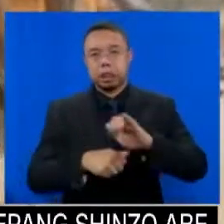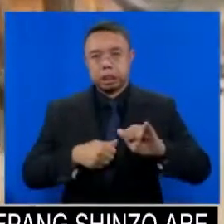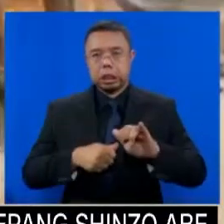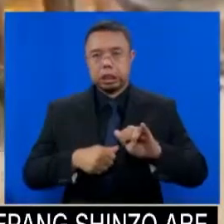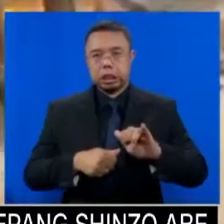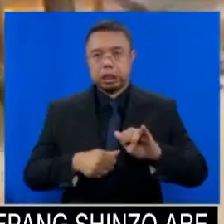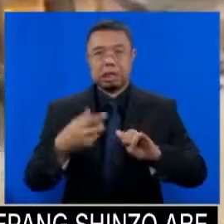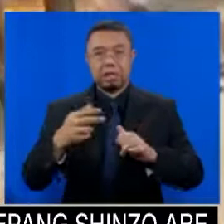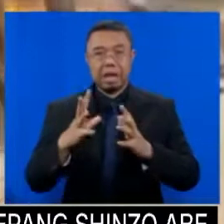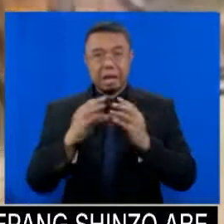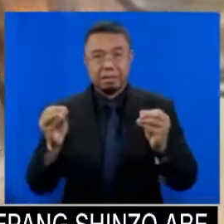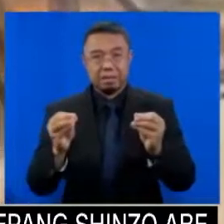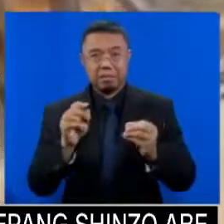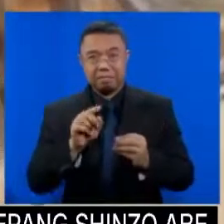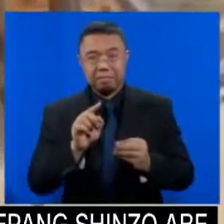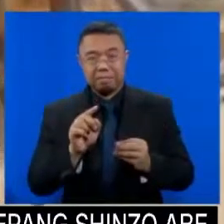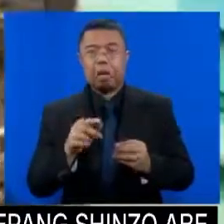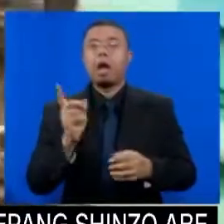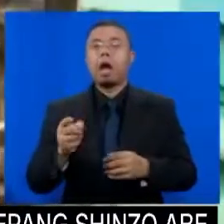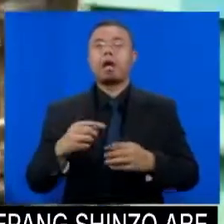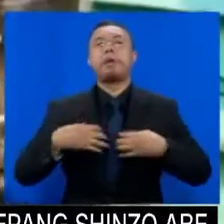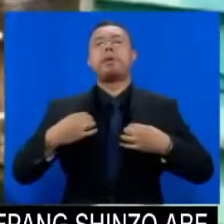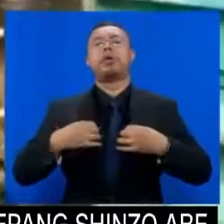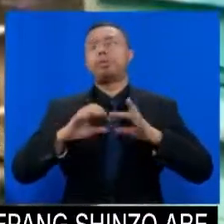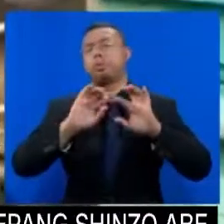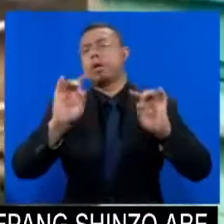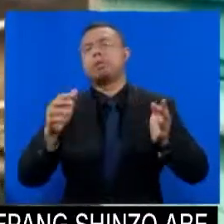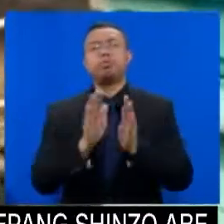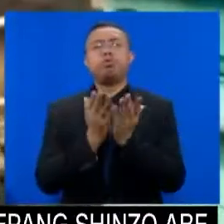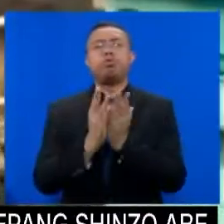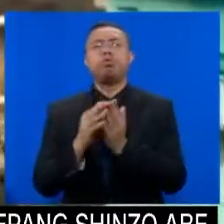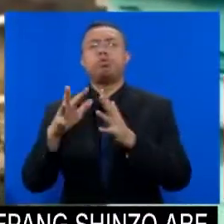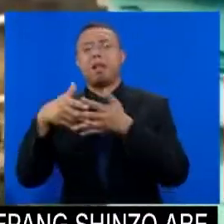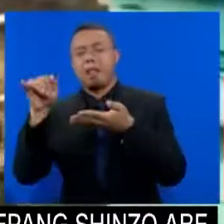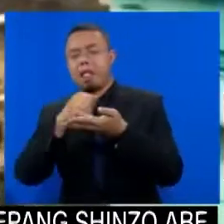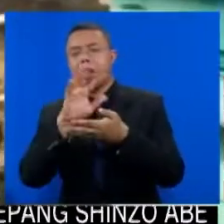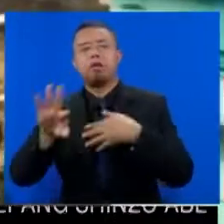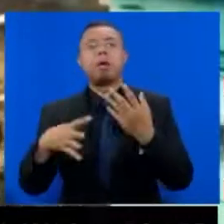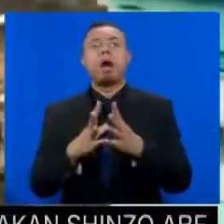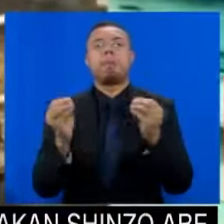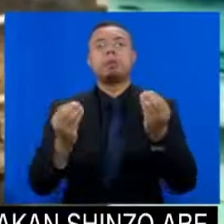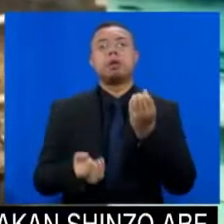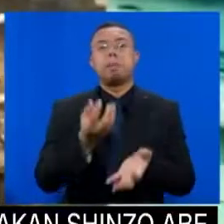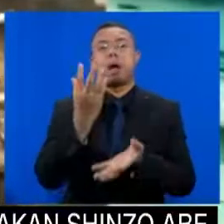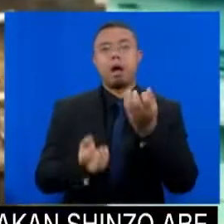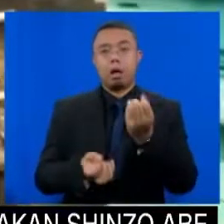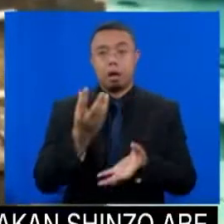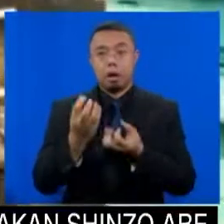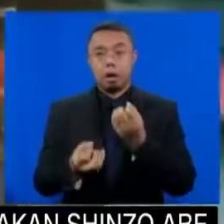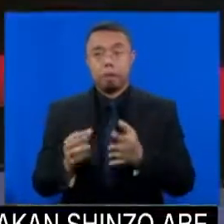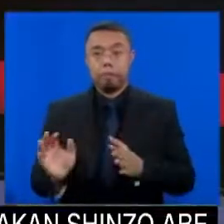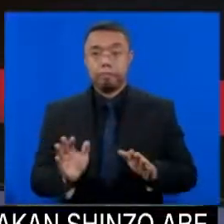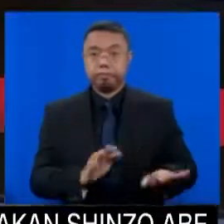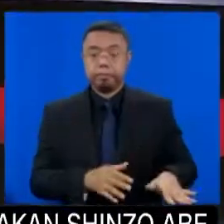menghanguskan pemondokan santri putra, api juga menghanguskan pakaian santri, buku, dan sejumlah Al-Quran yang berada di pemondokan.